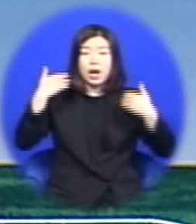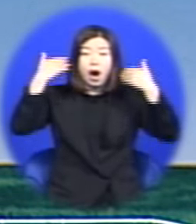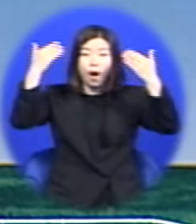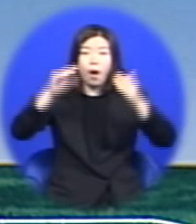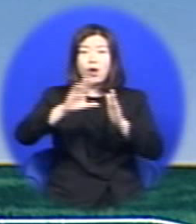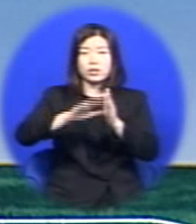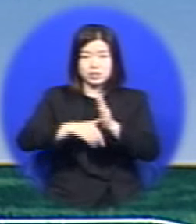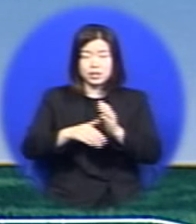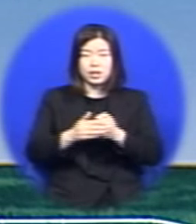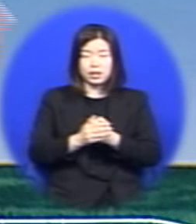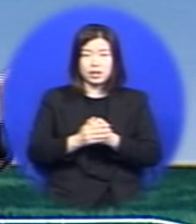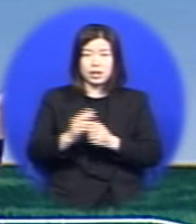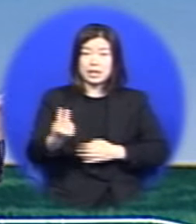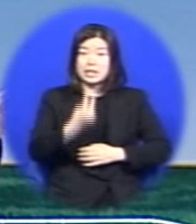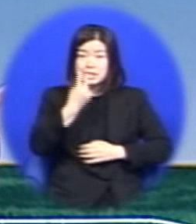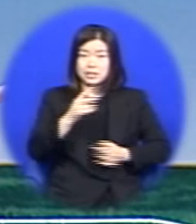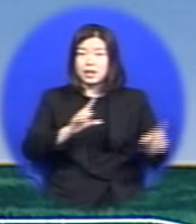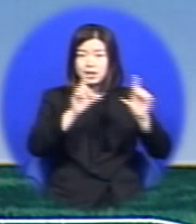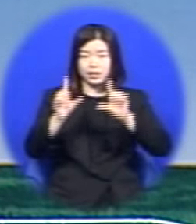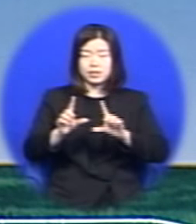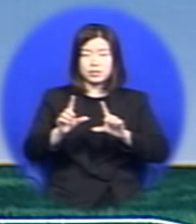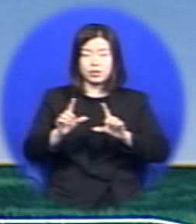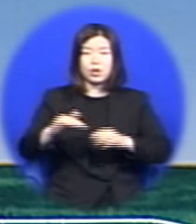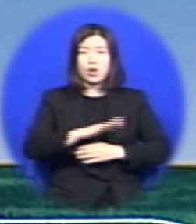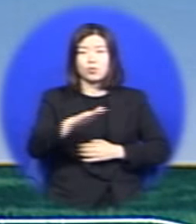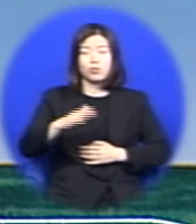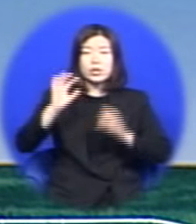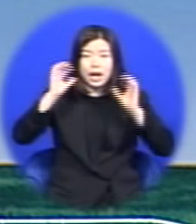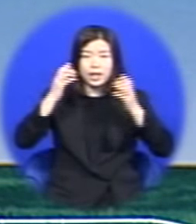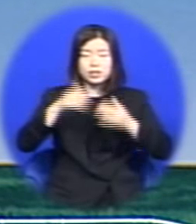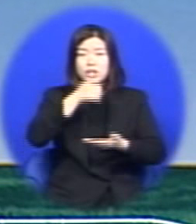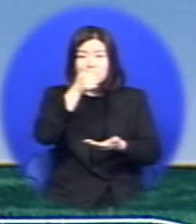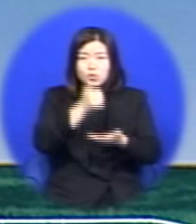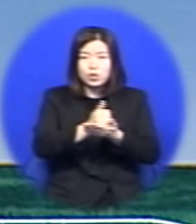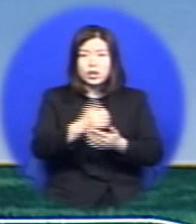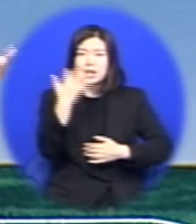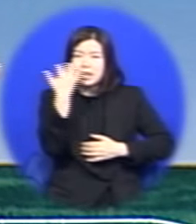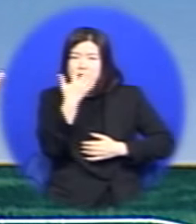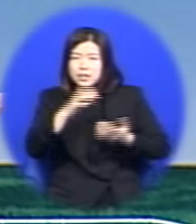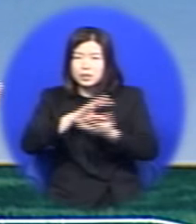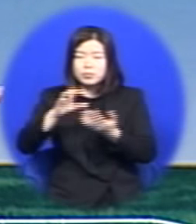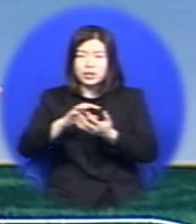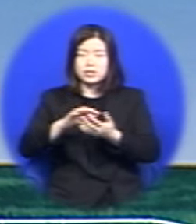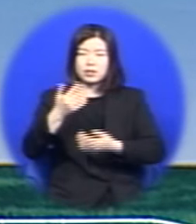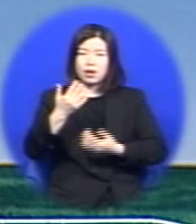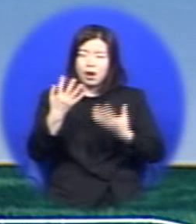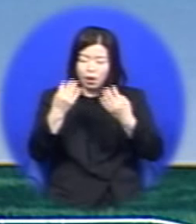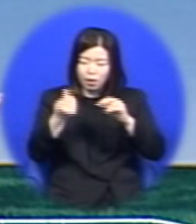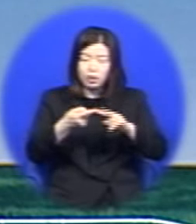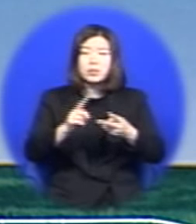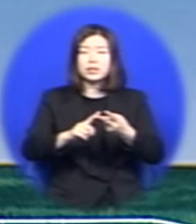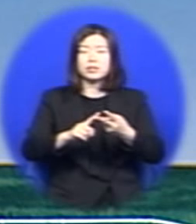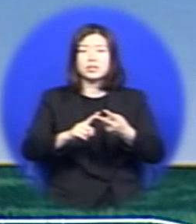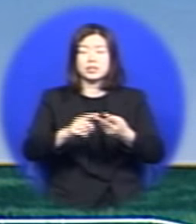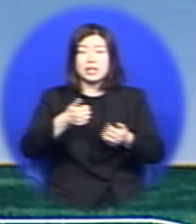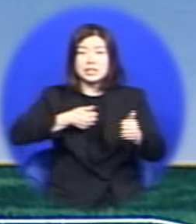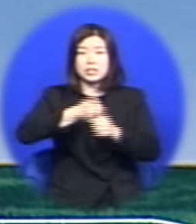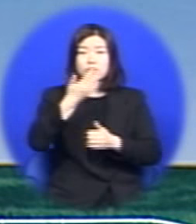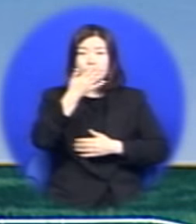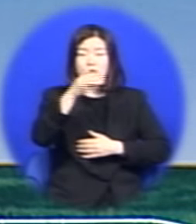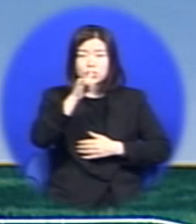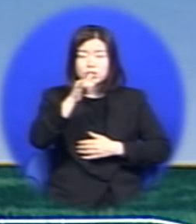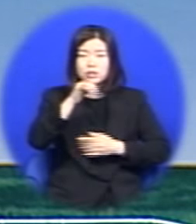살아서 우리 아이들이 죄에서 음란해서 얼마든지 그들이 승리할 수 있다는 것을 우리가